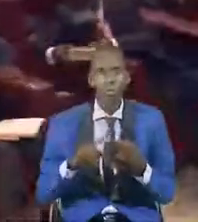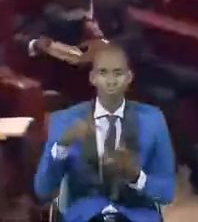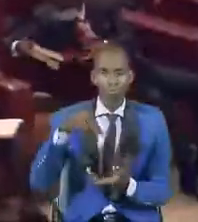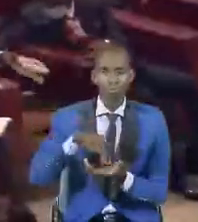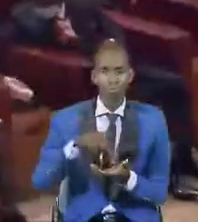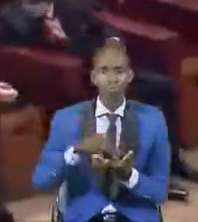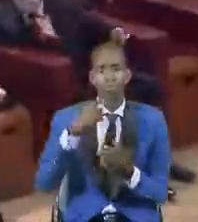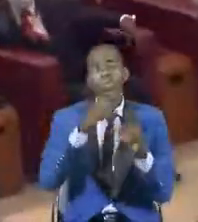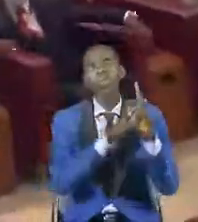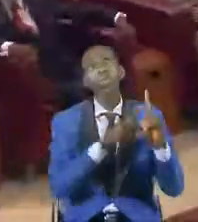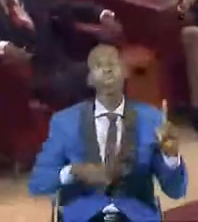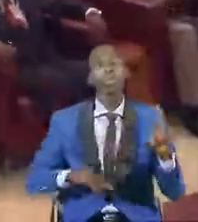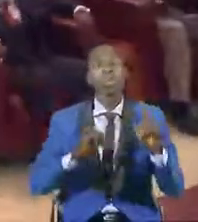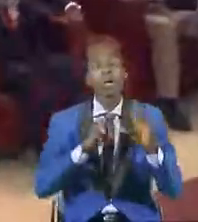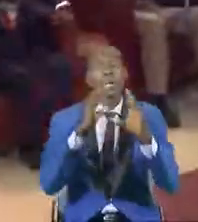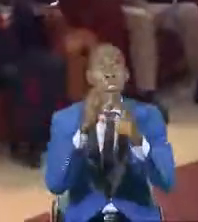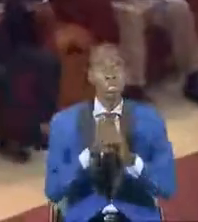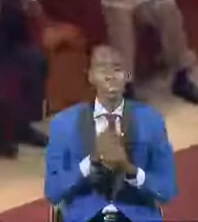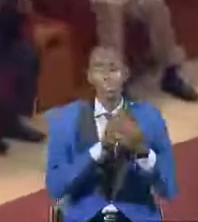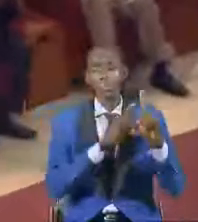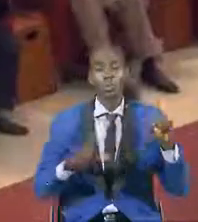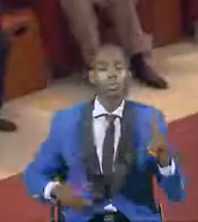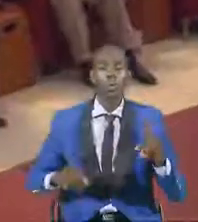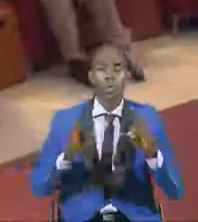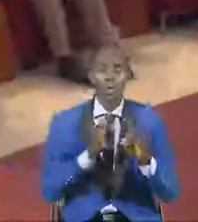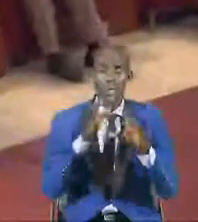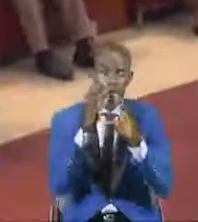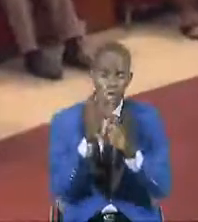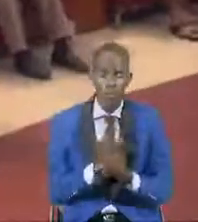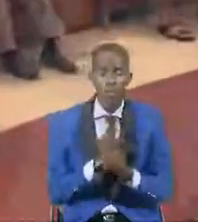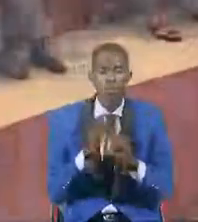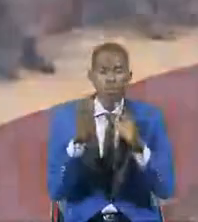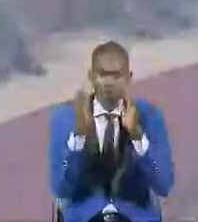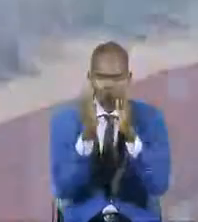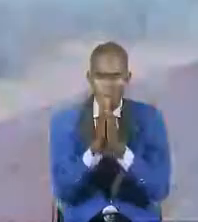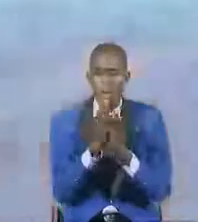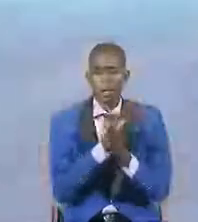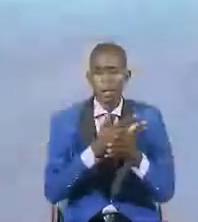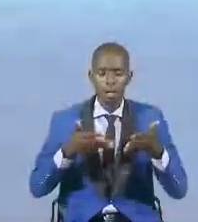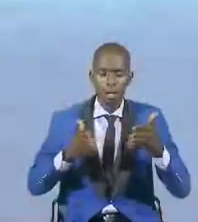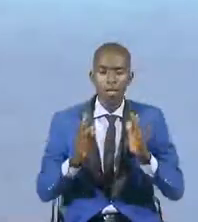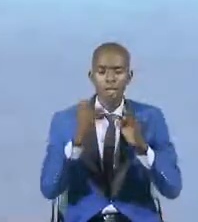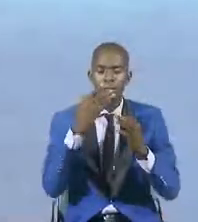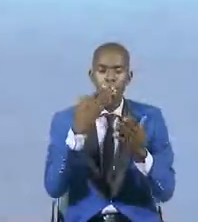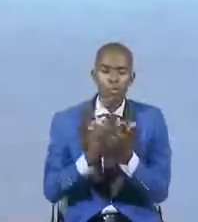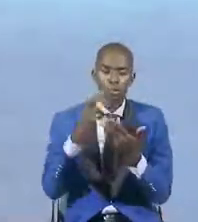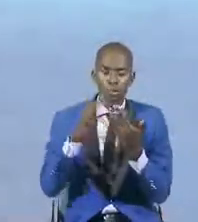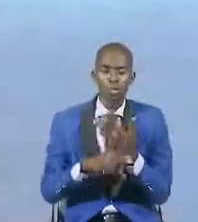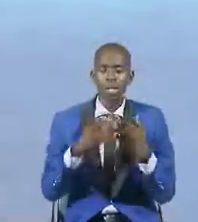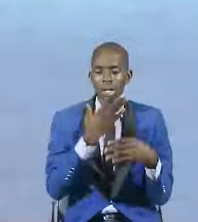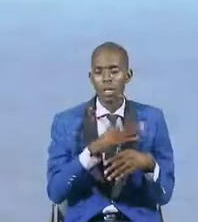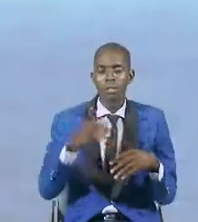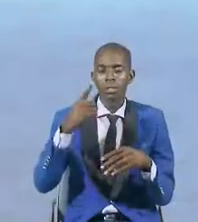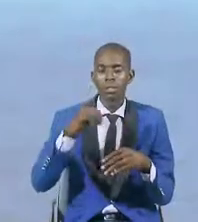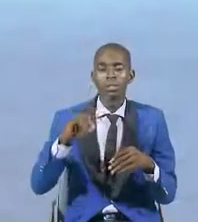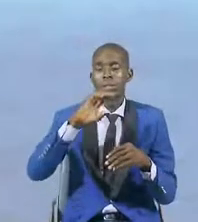dire « Seigneur, je reçois, Seigneur, je reçois » et prier et que la bonté de Dieu, que la grâce